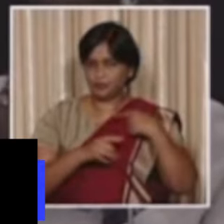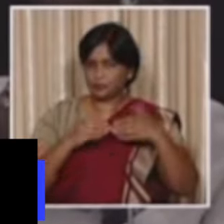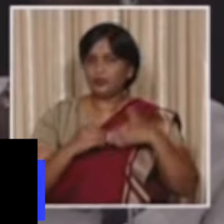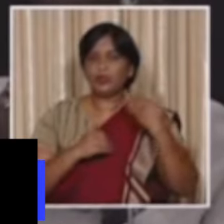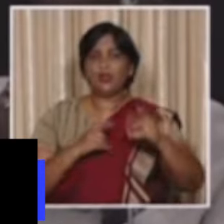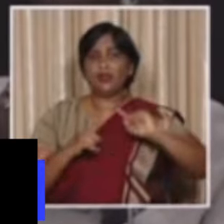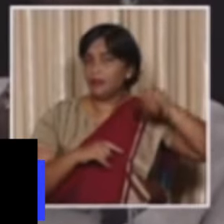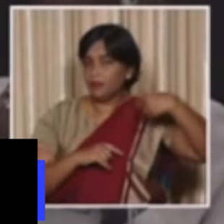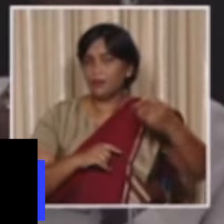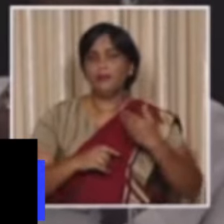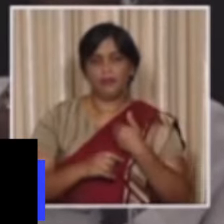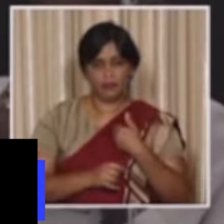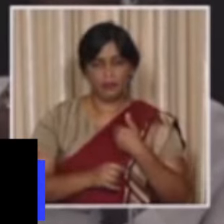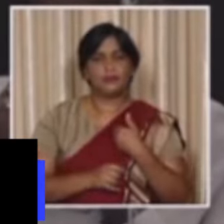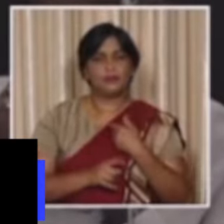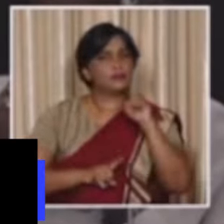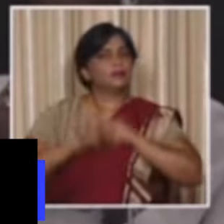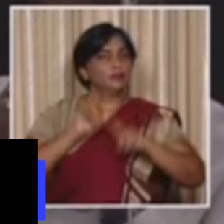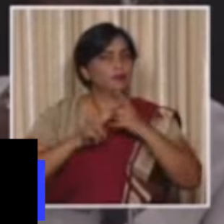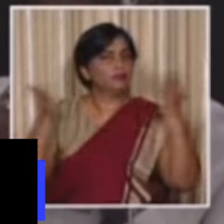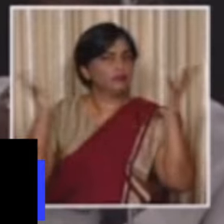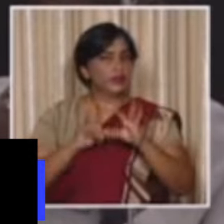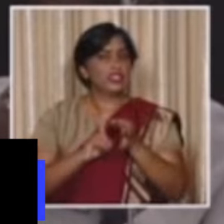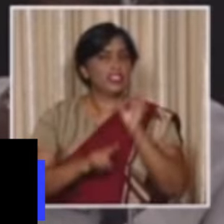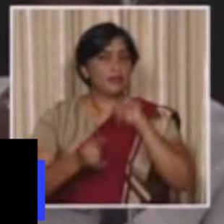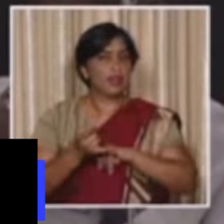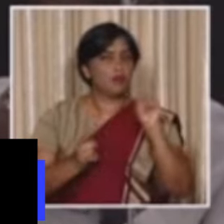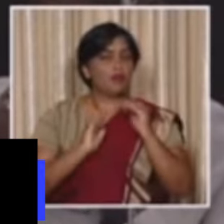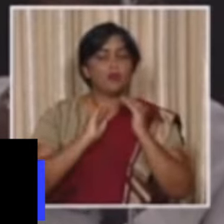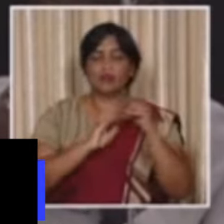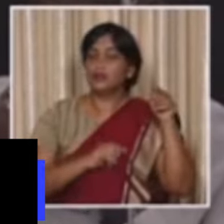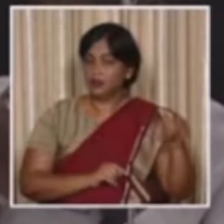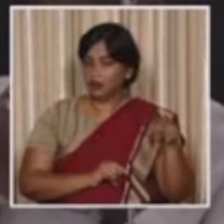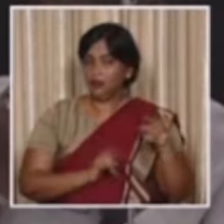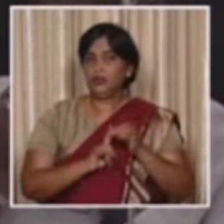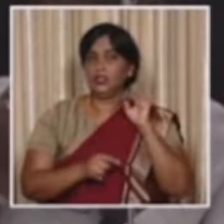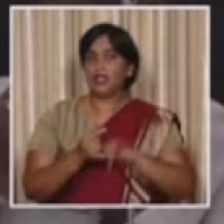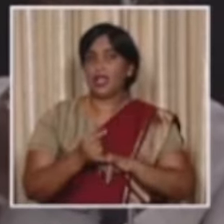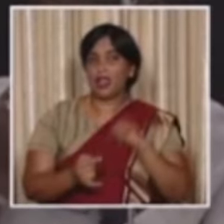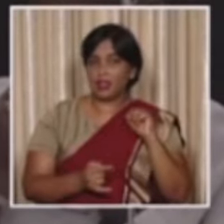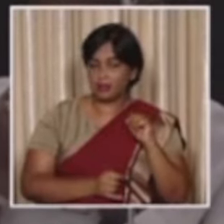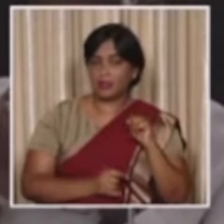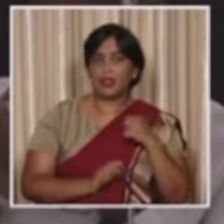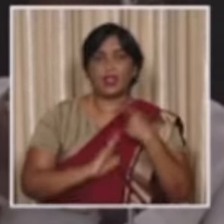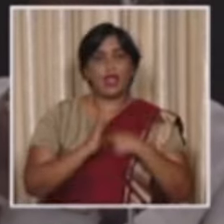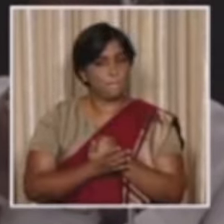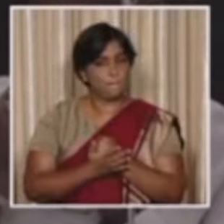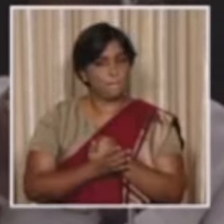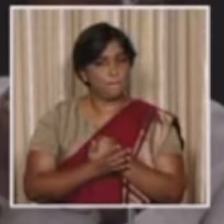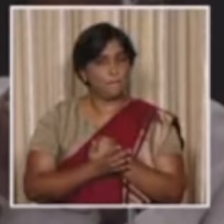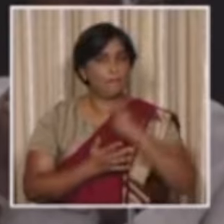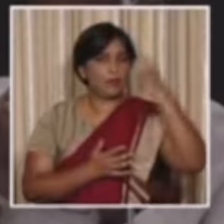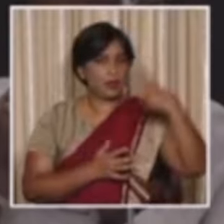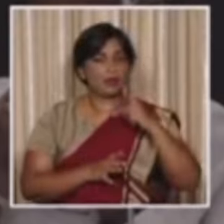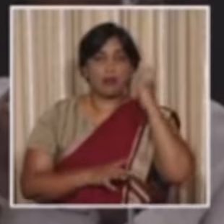ඊට පසු දිනම වගේ මම සාකච්ඡාවක් කැඳවුවා ජනාධිපති ලේකම් කාර්යාලයේ. ජනාධිපති ලේකම්තුමත් ලංකා බැංකුවේ නියෝජ්‍ය